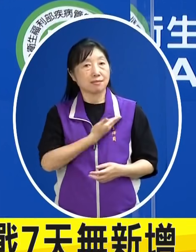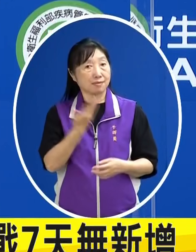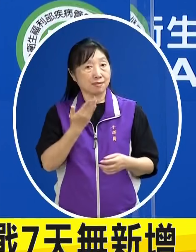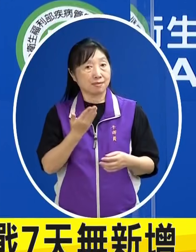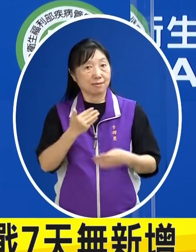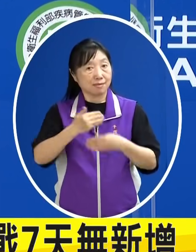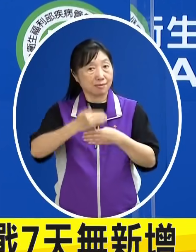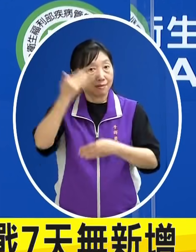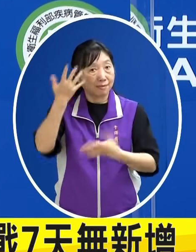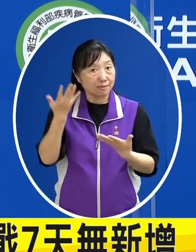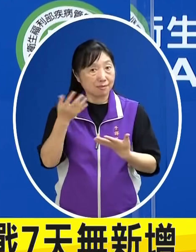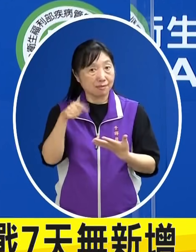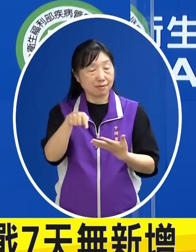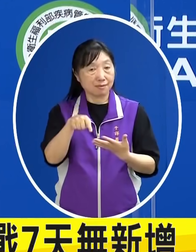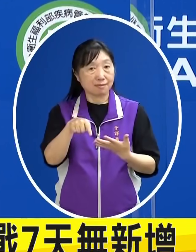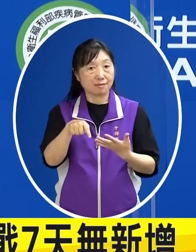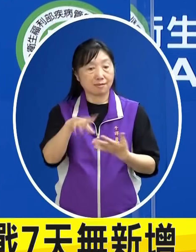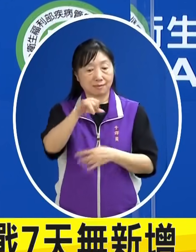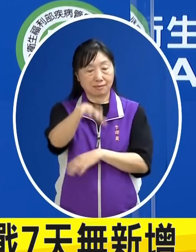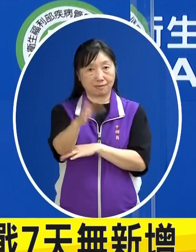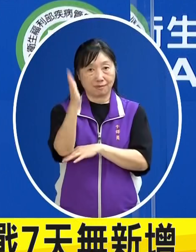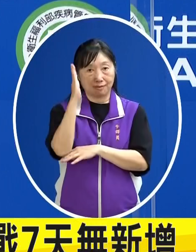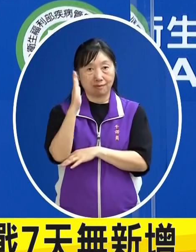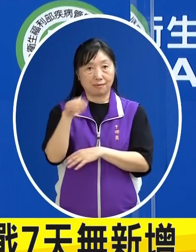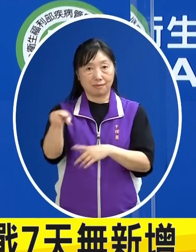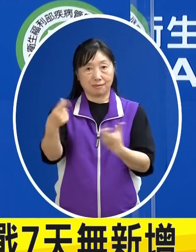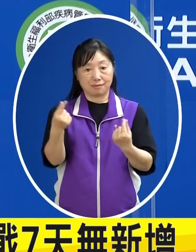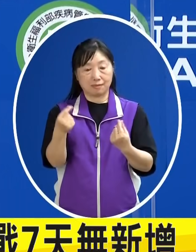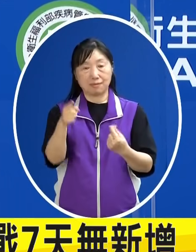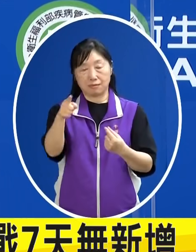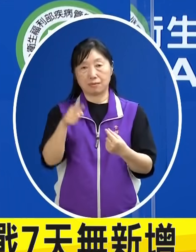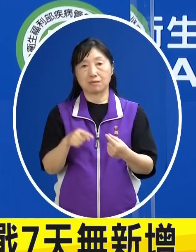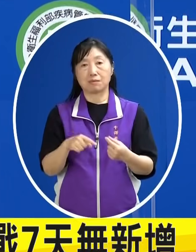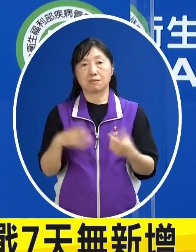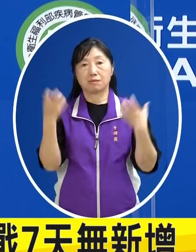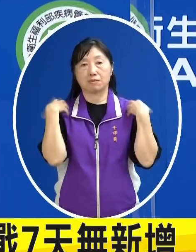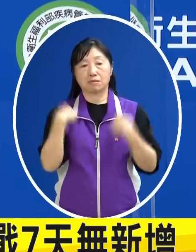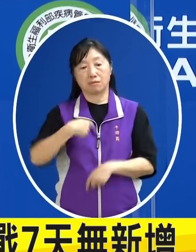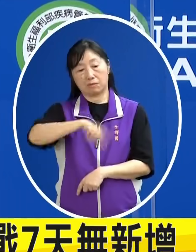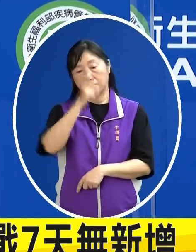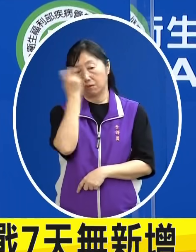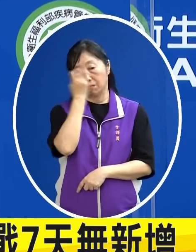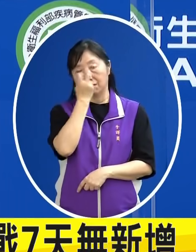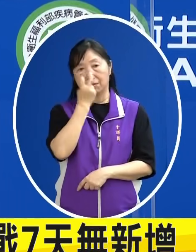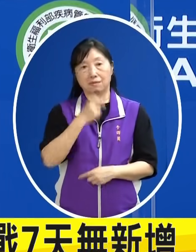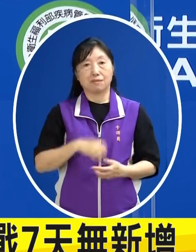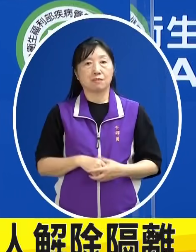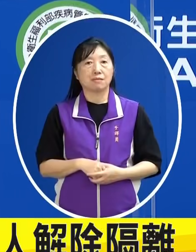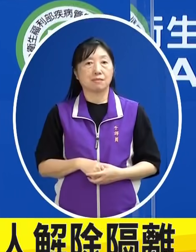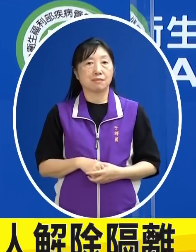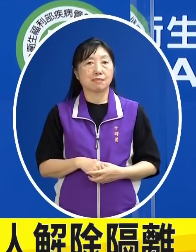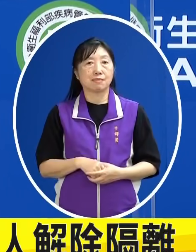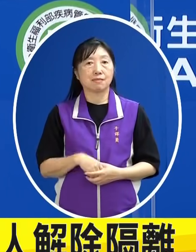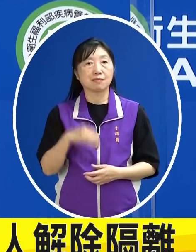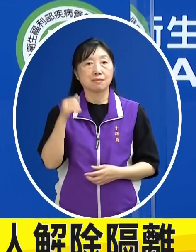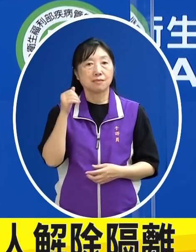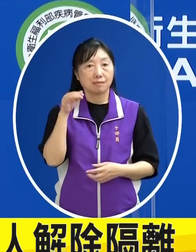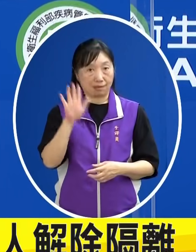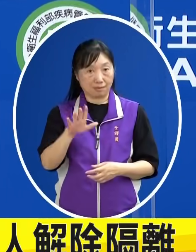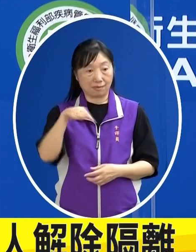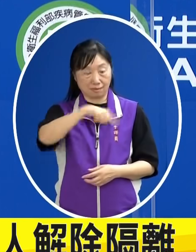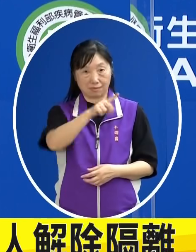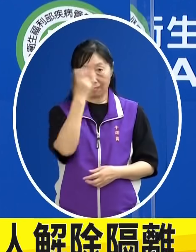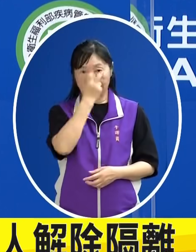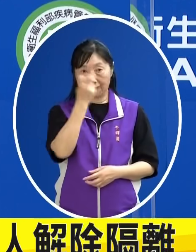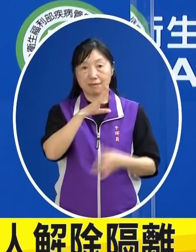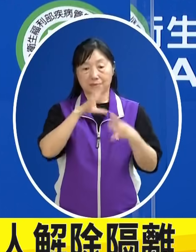时，那地方主管单位同时要负责这样的一个监督的工作。那因为有这样相关的监督工作，也尊重各地